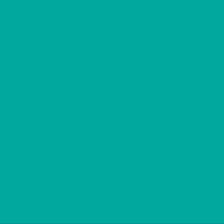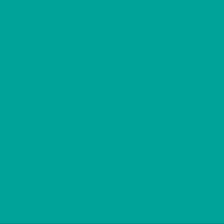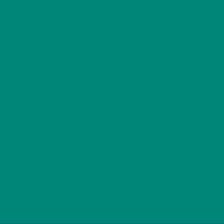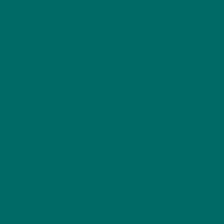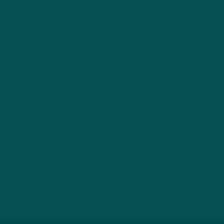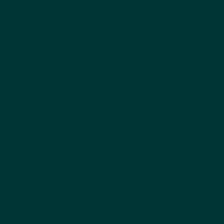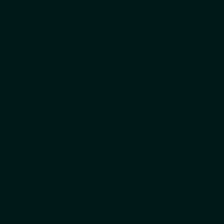dni